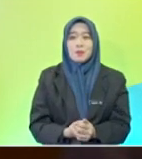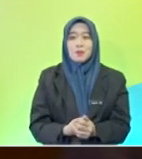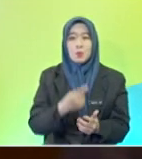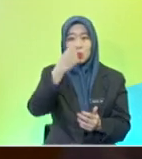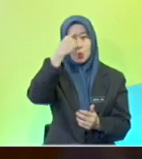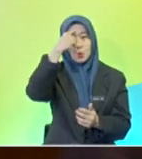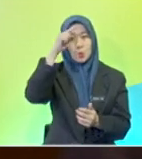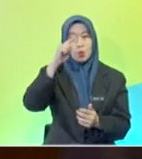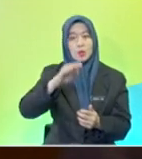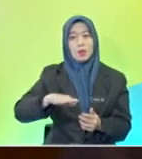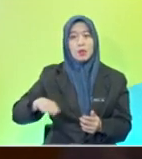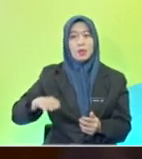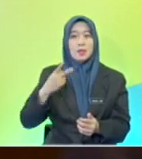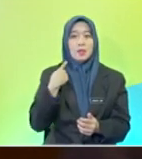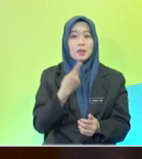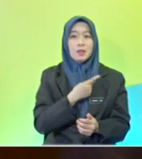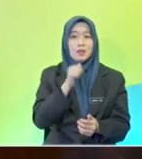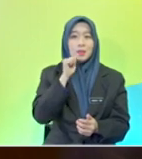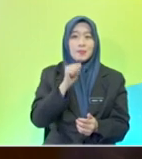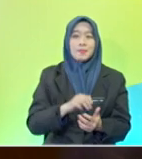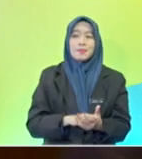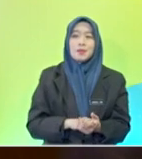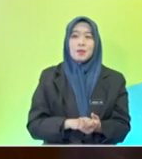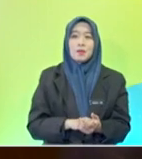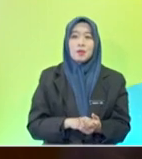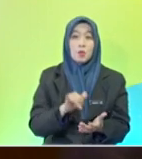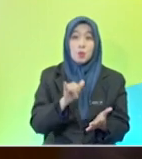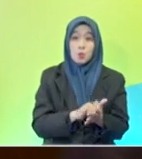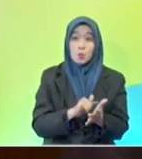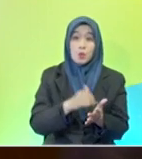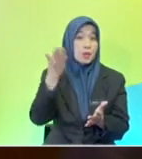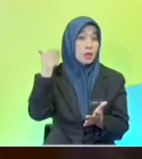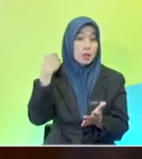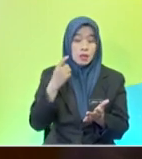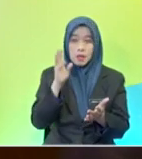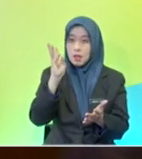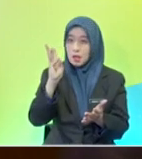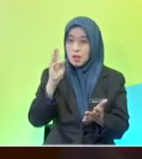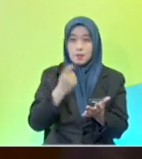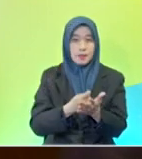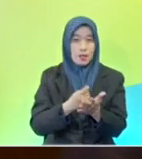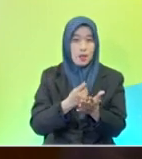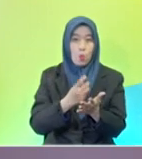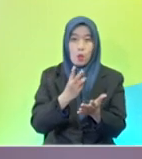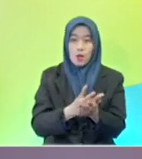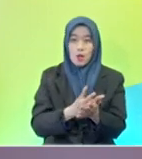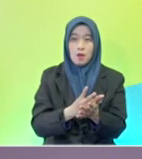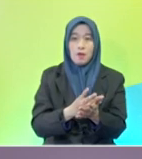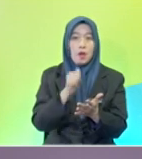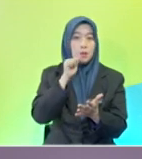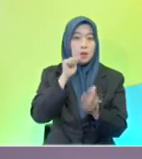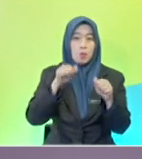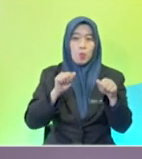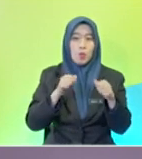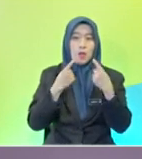kita Amni. Okey Ustazah, itu dia 6 tanda waqaf yang kita belajar, dan adik Amni pun boleh dapat jawab. Ada 6 tanda waqaf. Tapi Ustazah,